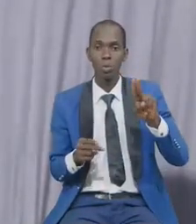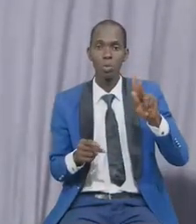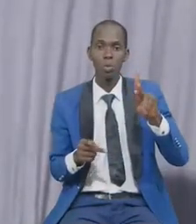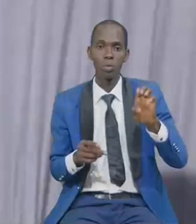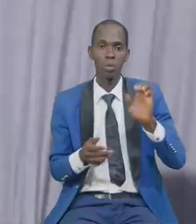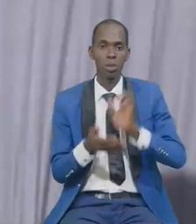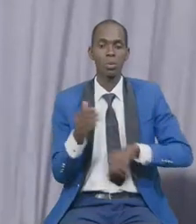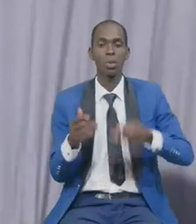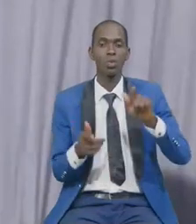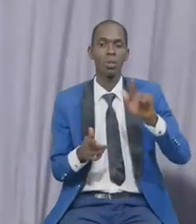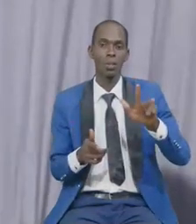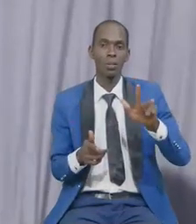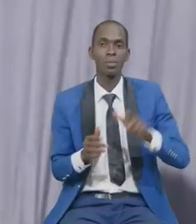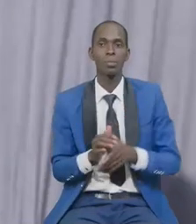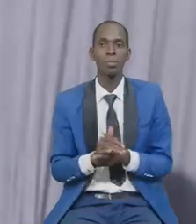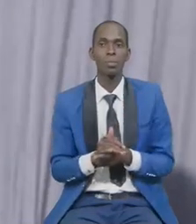Luc 23,